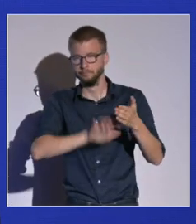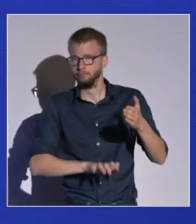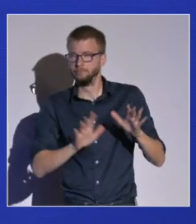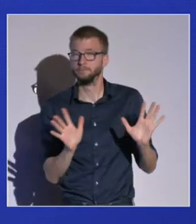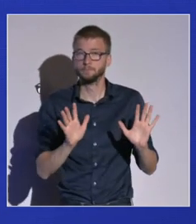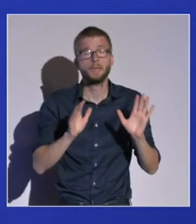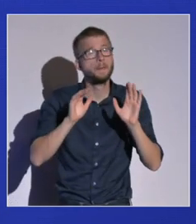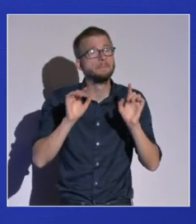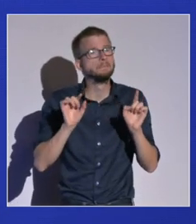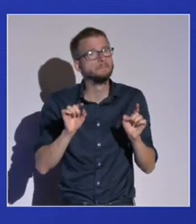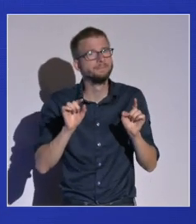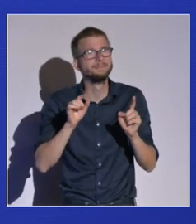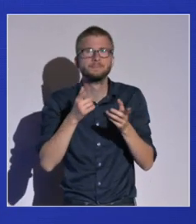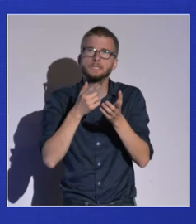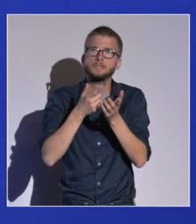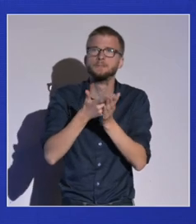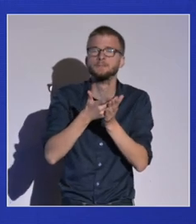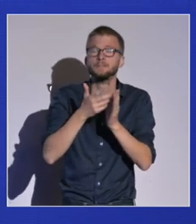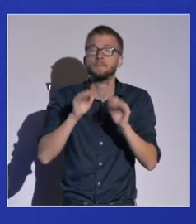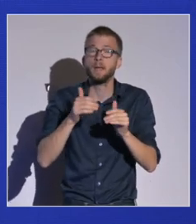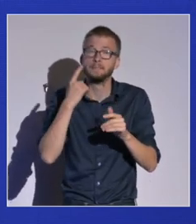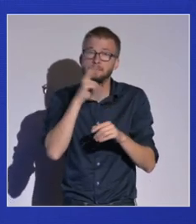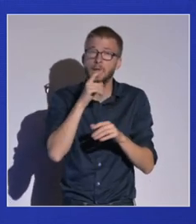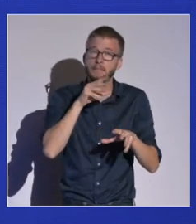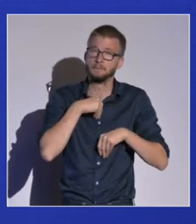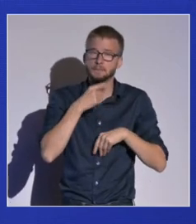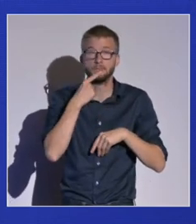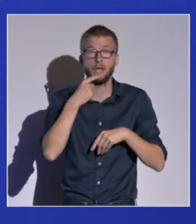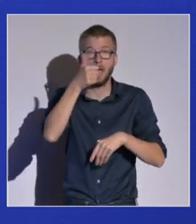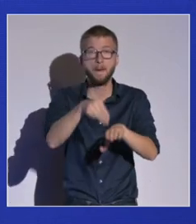Même si c'est dur à accepter, 1 milliard, c'est 1 000 millions.